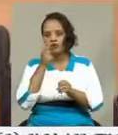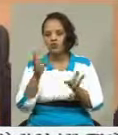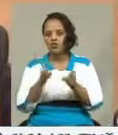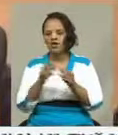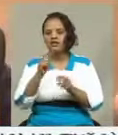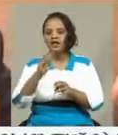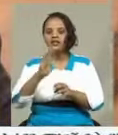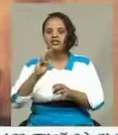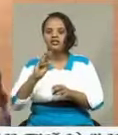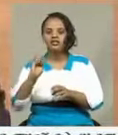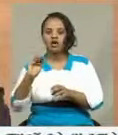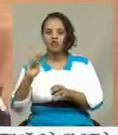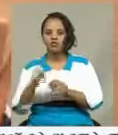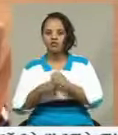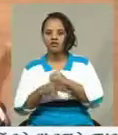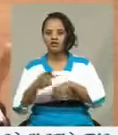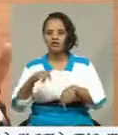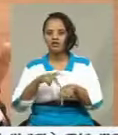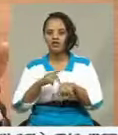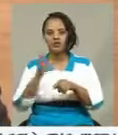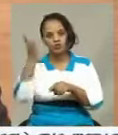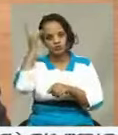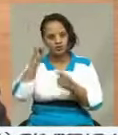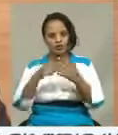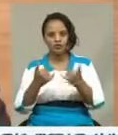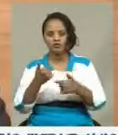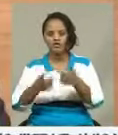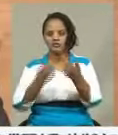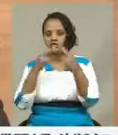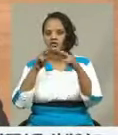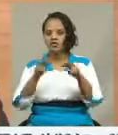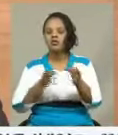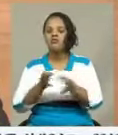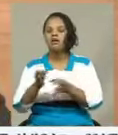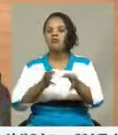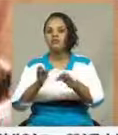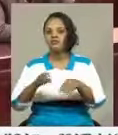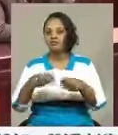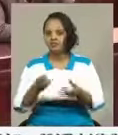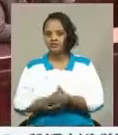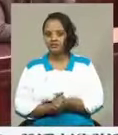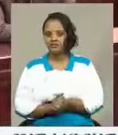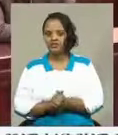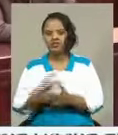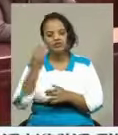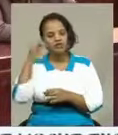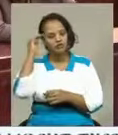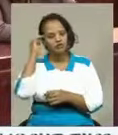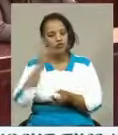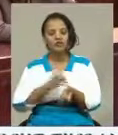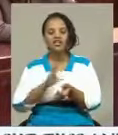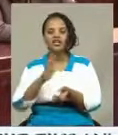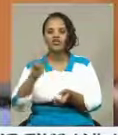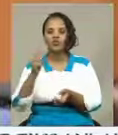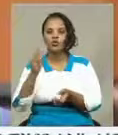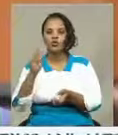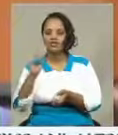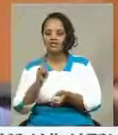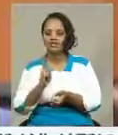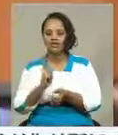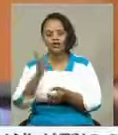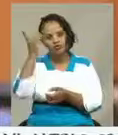ጫፎ ለፖለቲካ ፓርቲዎች የኮሚሽኑን የእስካሁኑ ሂደት በተመለከተ ማብራሪያ ሰጥተዋል። የፍትህ ሚኒስትሩ ዶክተር ጌዲዮን ጢሞቴዎስ